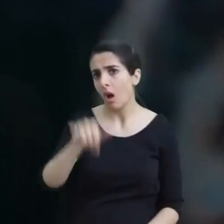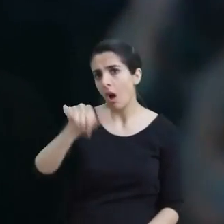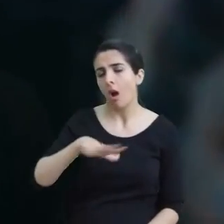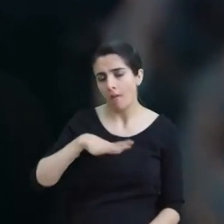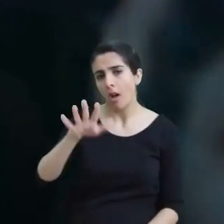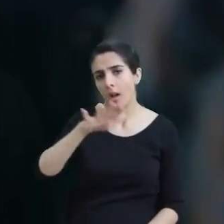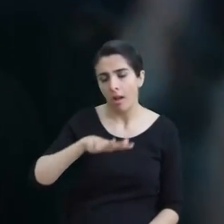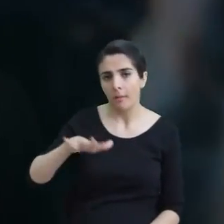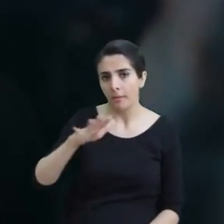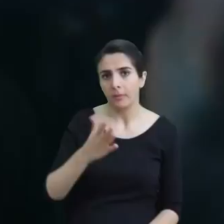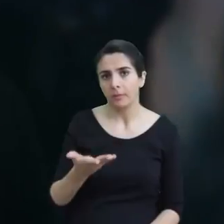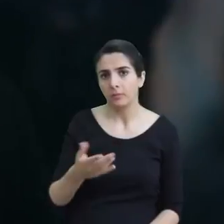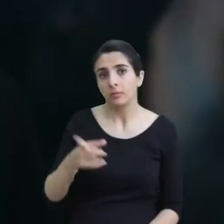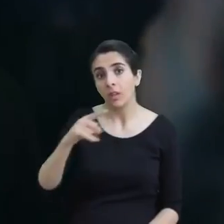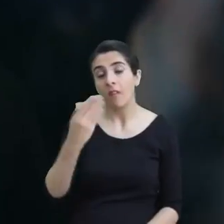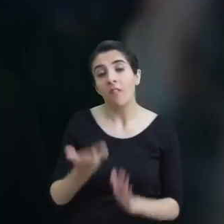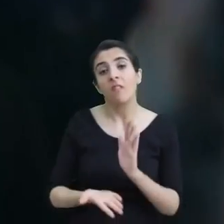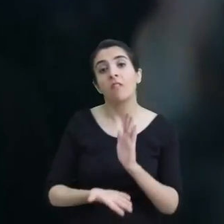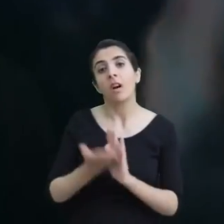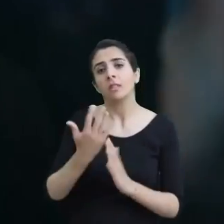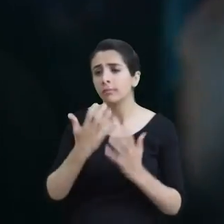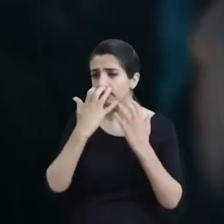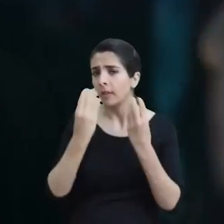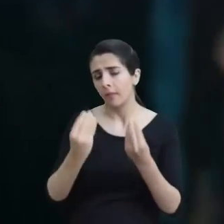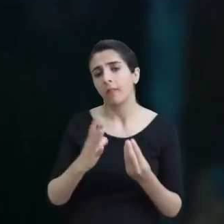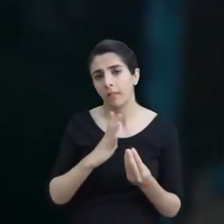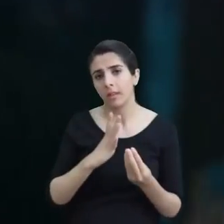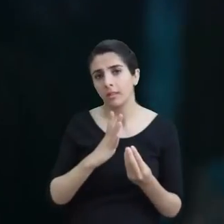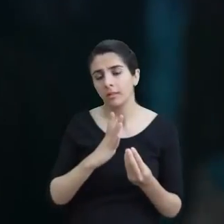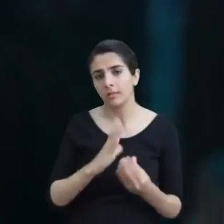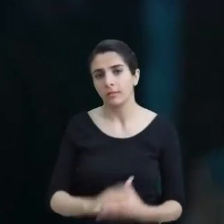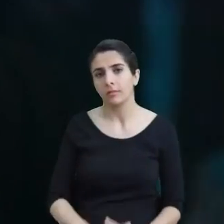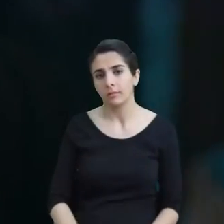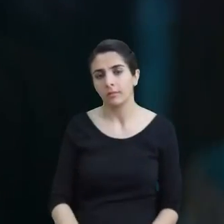Hak ettiniz tabii. Size fazladan bir şeyler ayarlayalım.